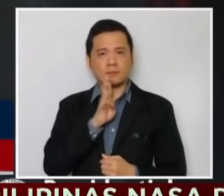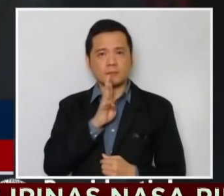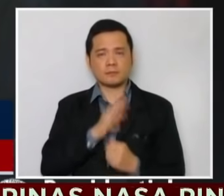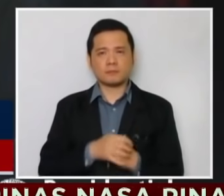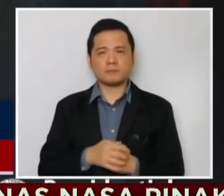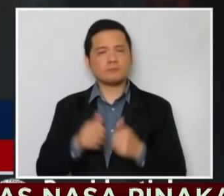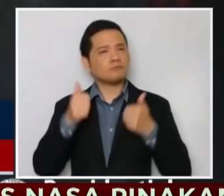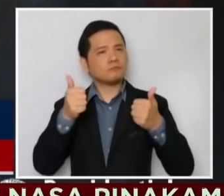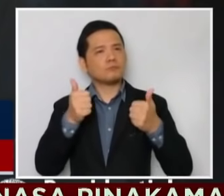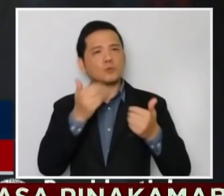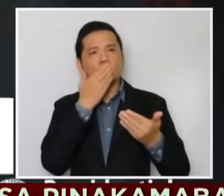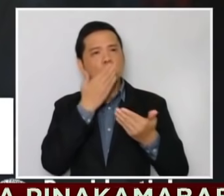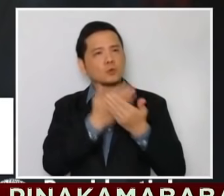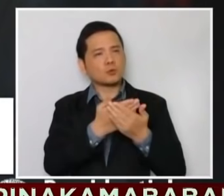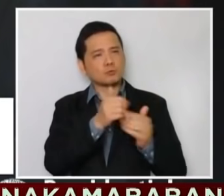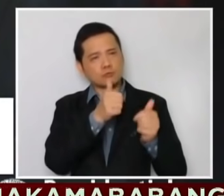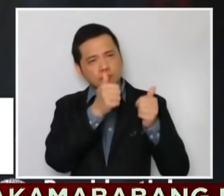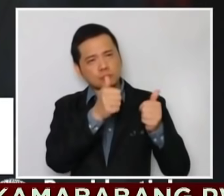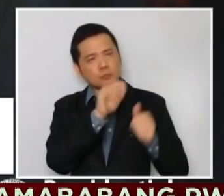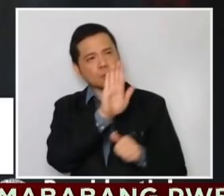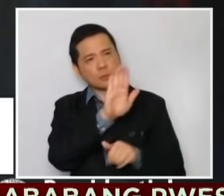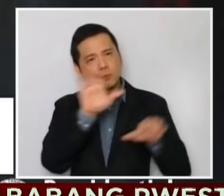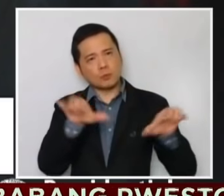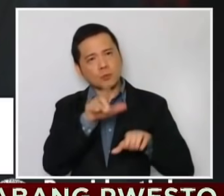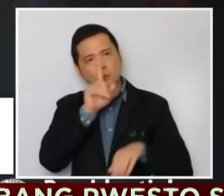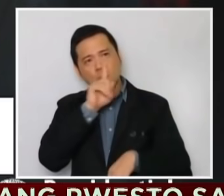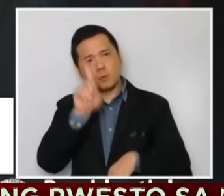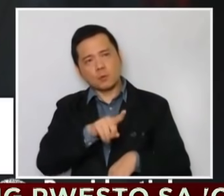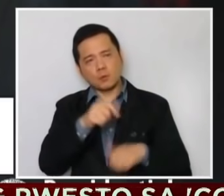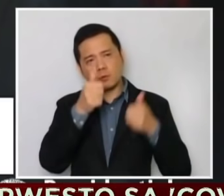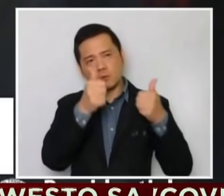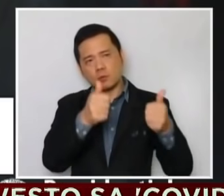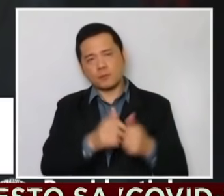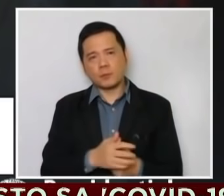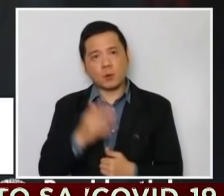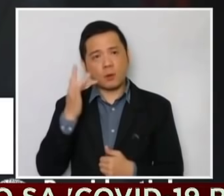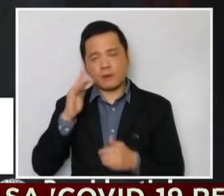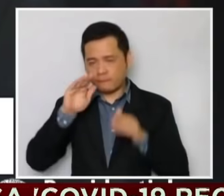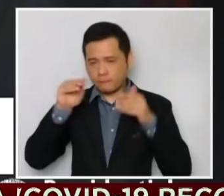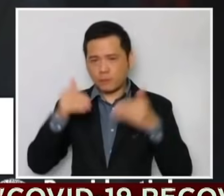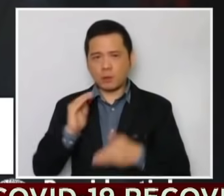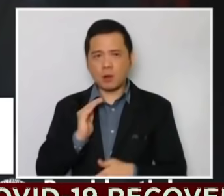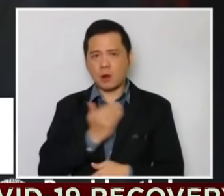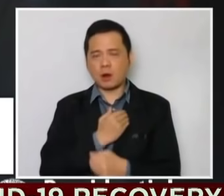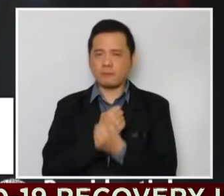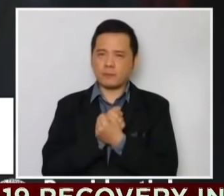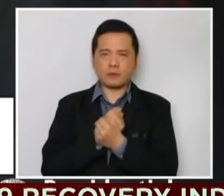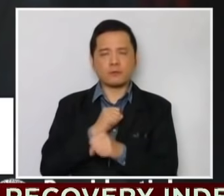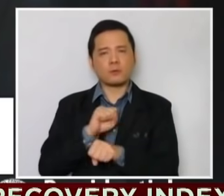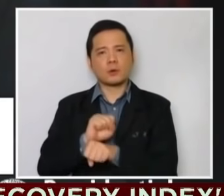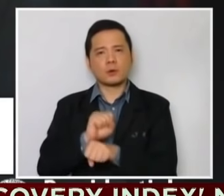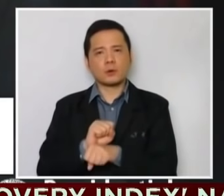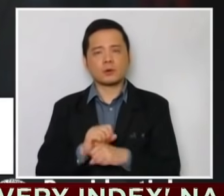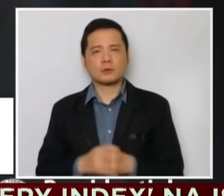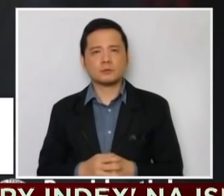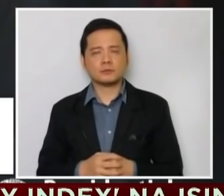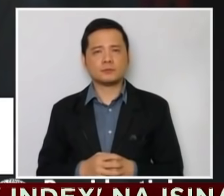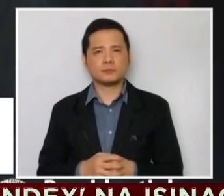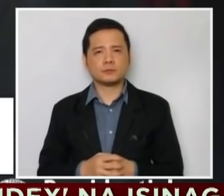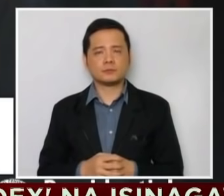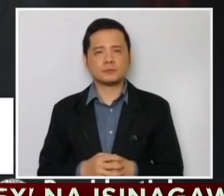sir, actually. Kasi sabi nila, ito yung minamahal naming trabaho, at least nakatutok na kami, tsaka wala kaming tinatawag na, ano,